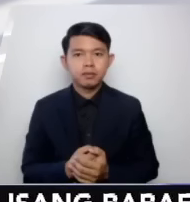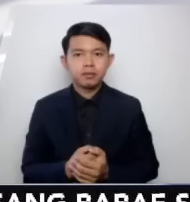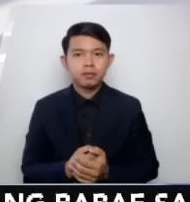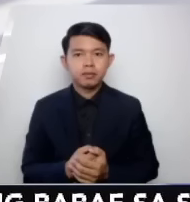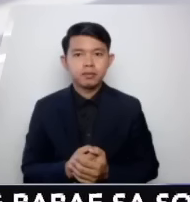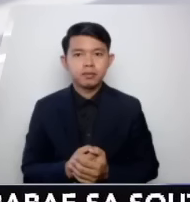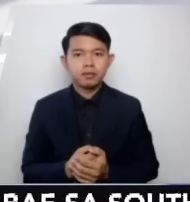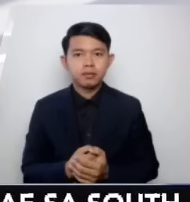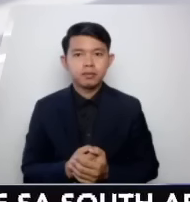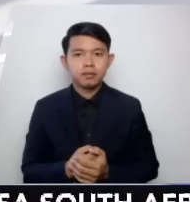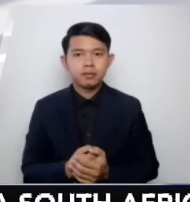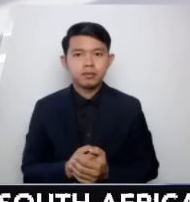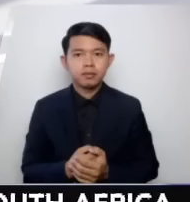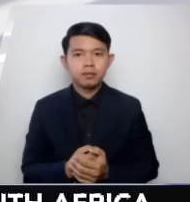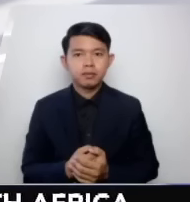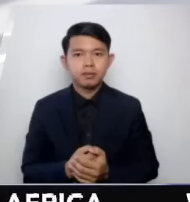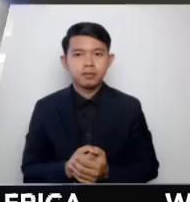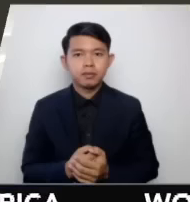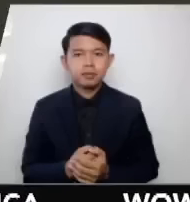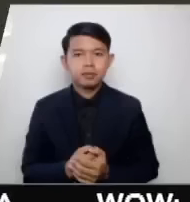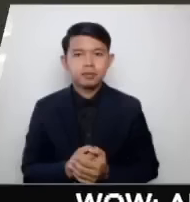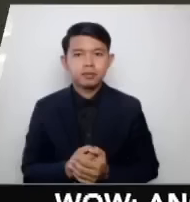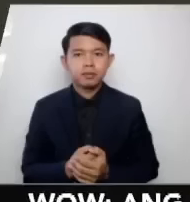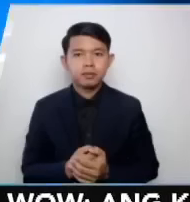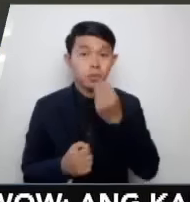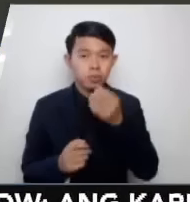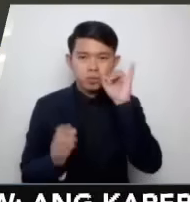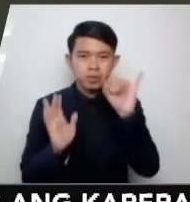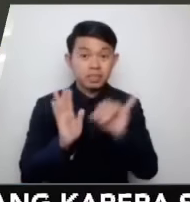kung may mag-match na mga personalities.